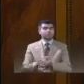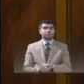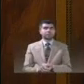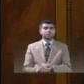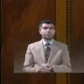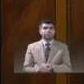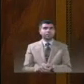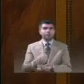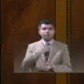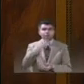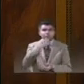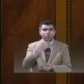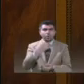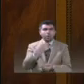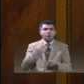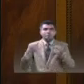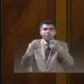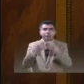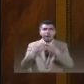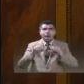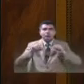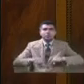هل نحن نعيش في نفس البلد